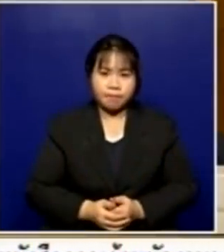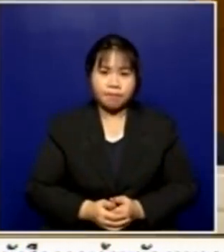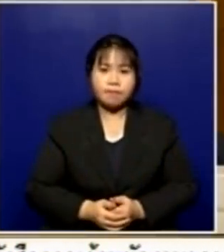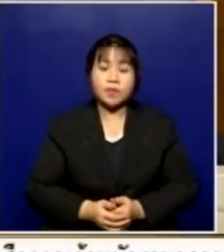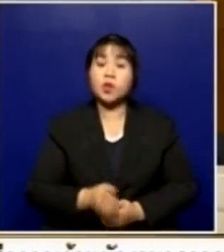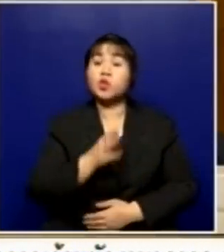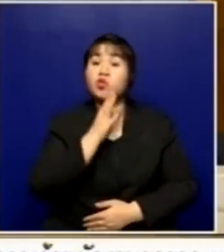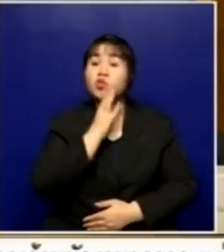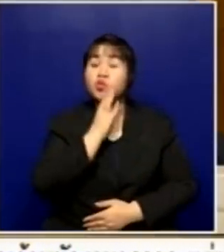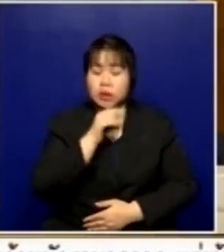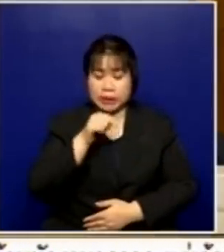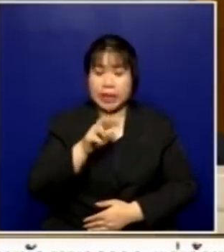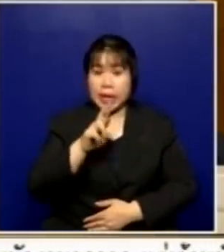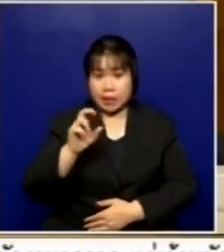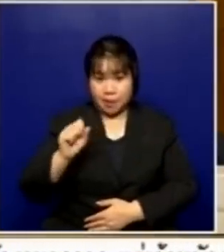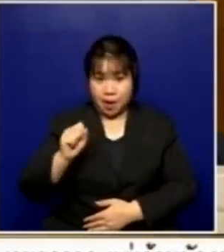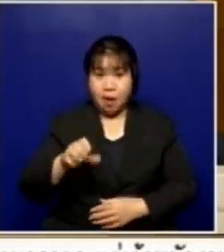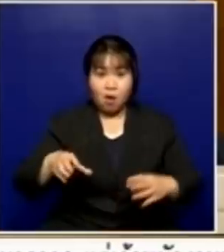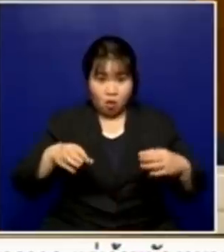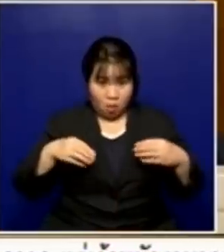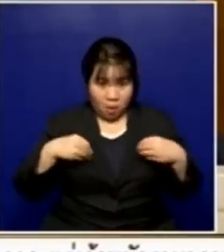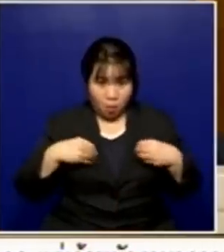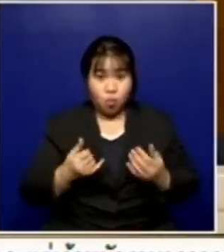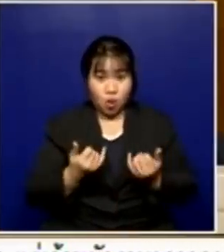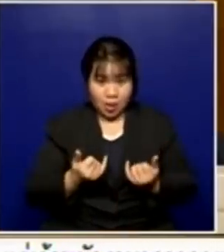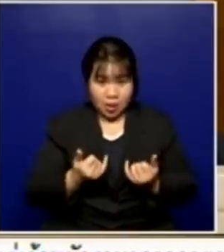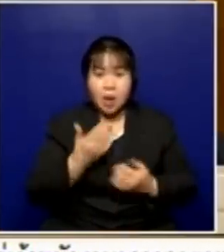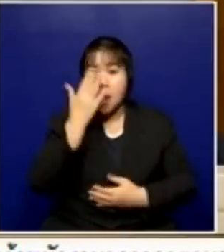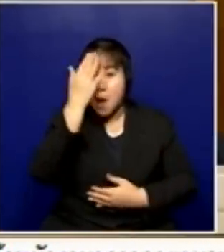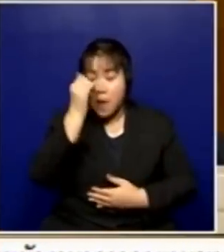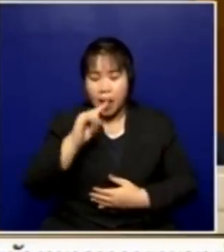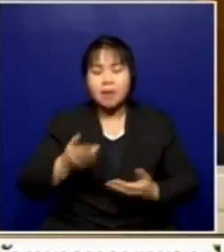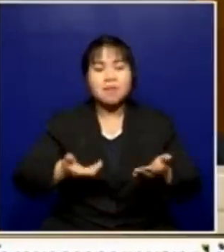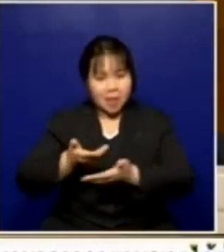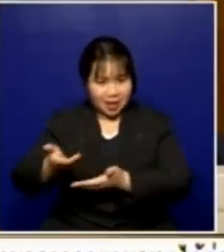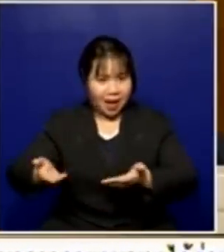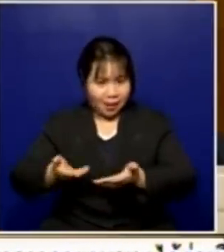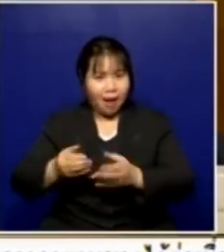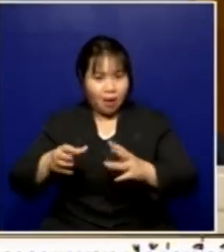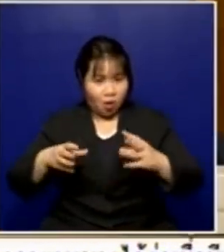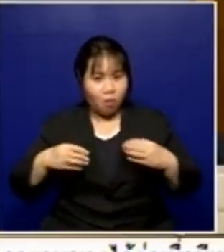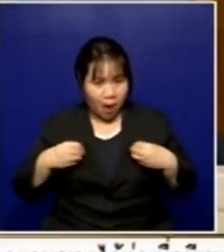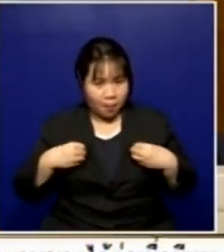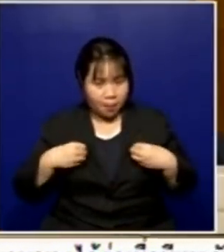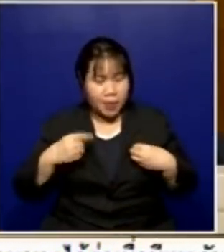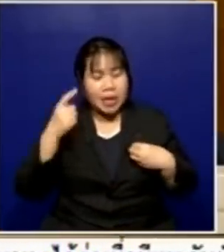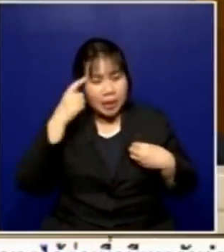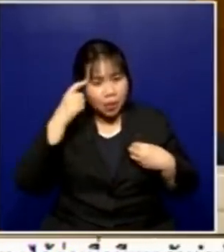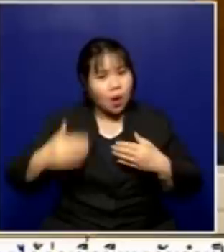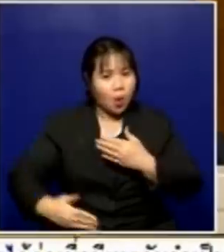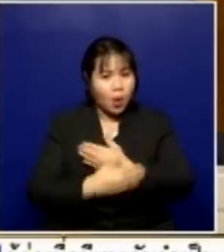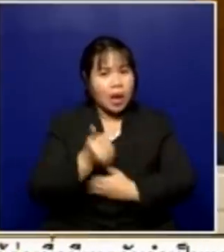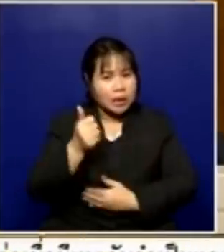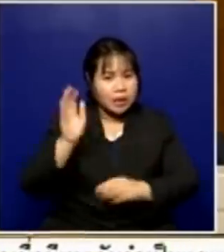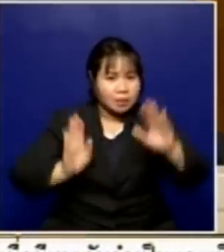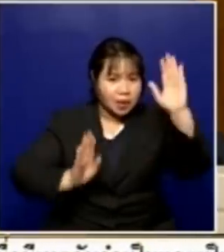หากรฐษฐพาลงมติรับหรกการวันนี้ไ้เพอพิจารณาก็จะเป็นโอกาสทดีในการพฒนาปชาทท